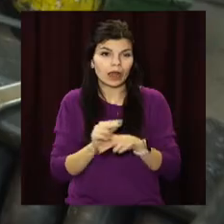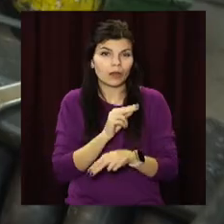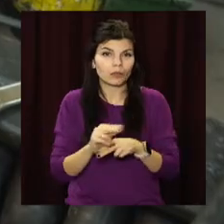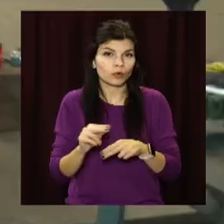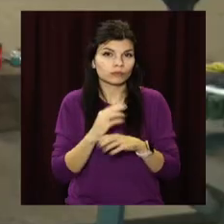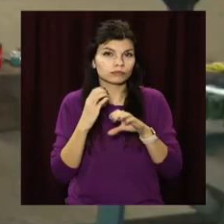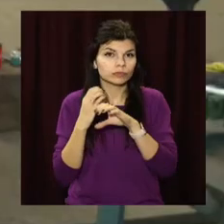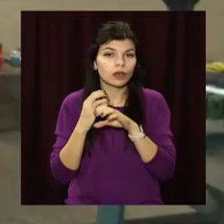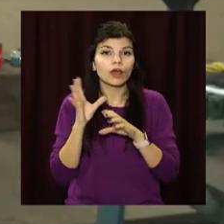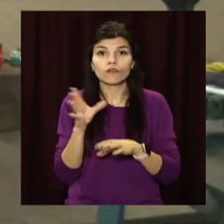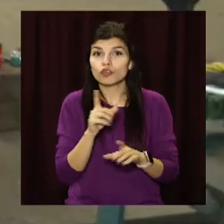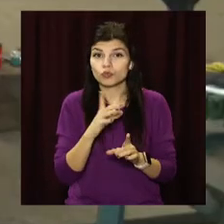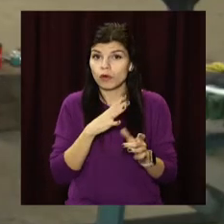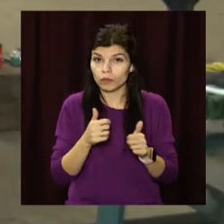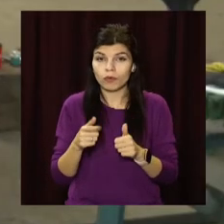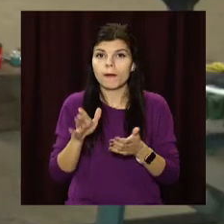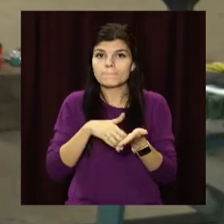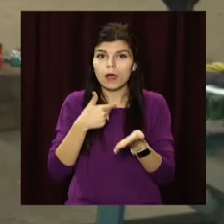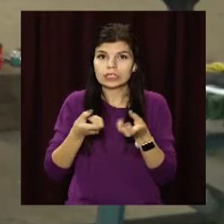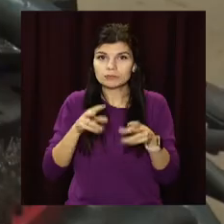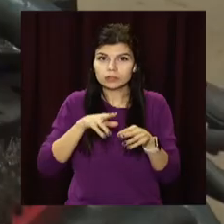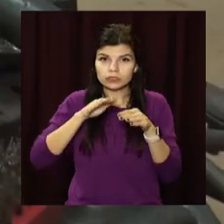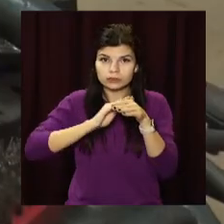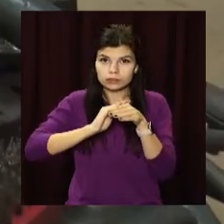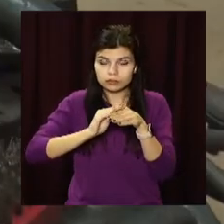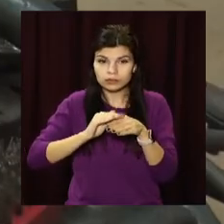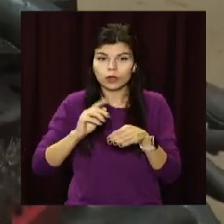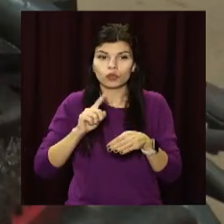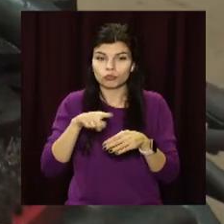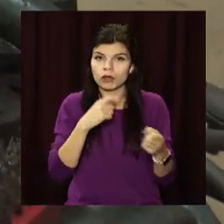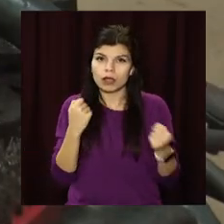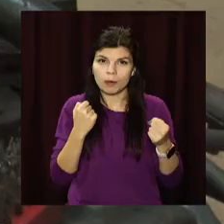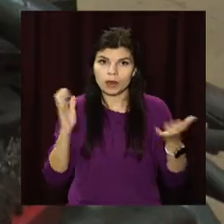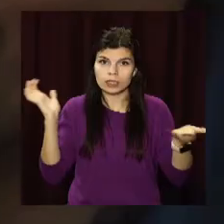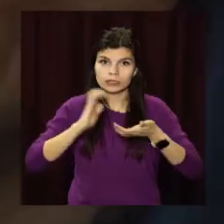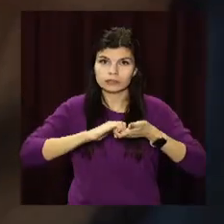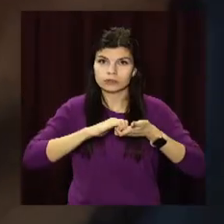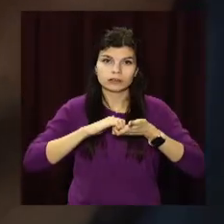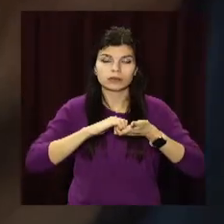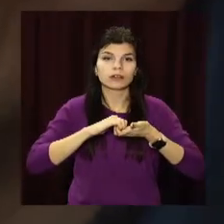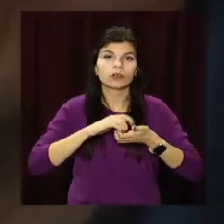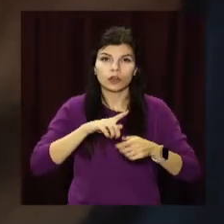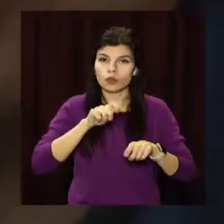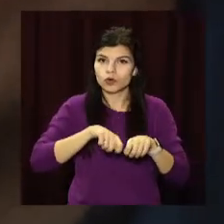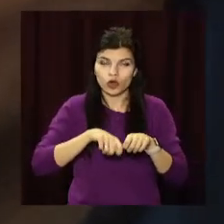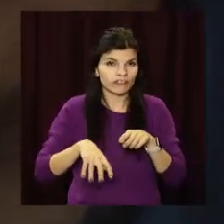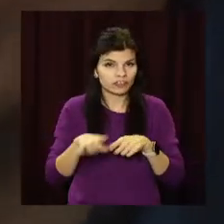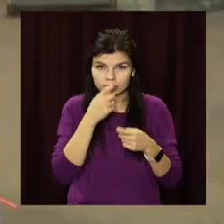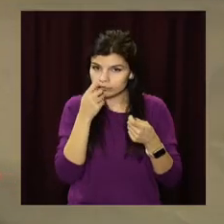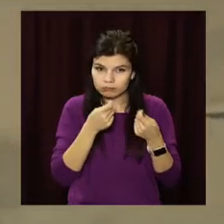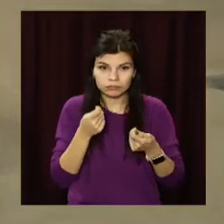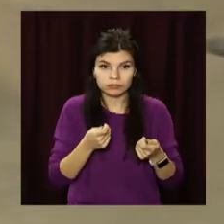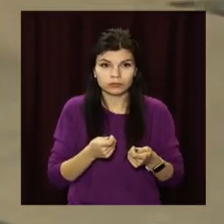Аби все було як годиться, він змащує мастилу м'язочки, щоб рухомий склад міцно тримався купи, та ретельно перевіряє усі деталі.